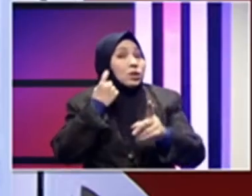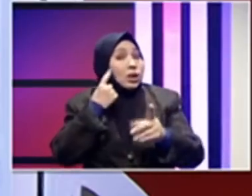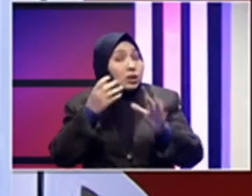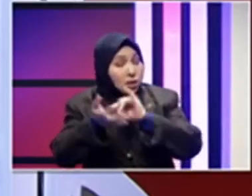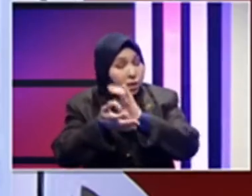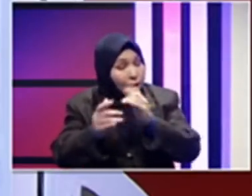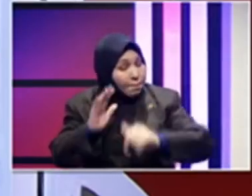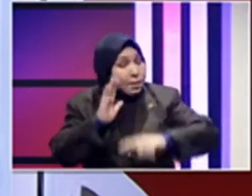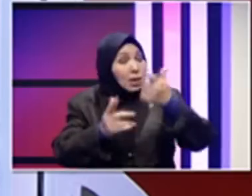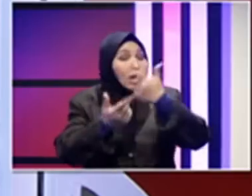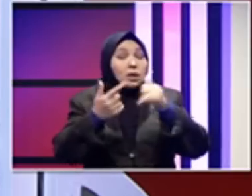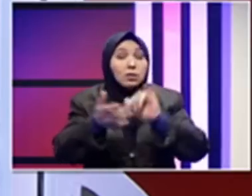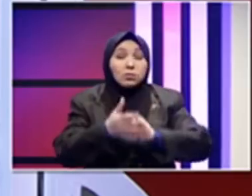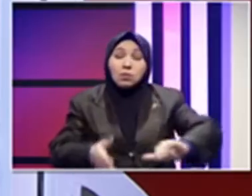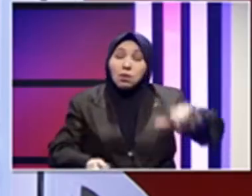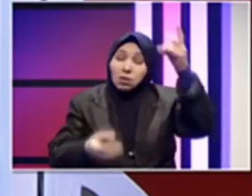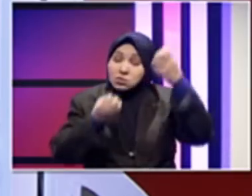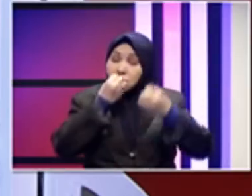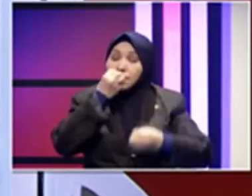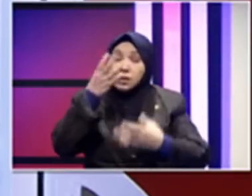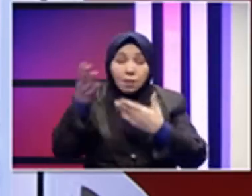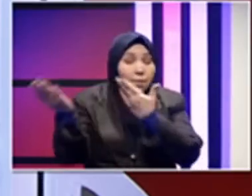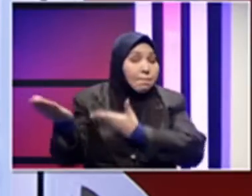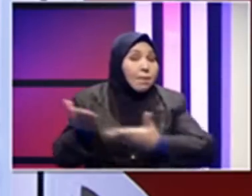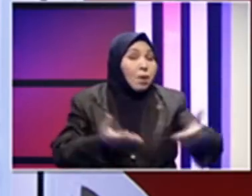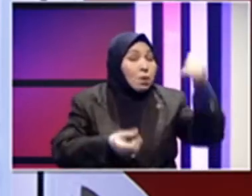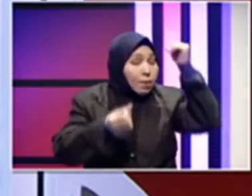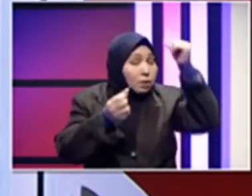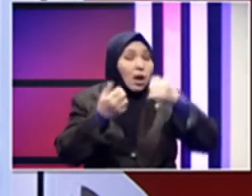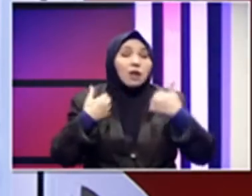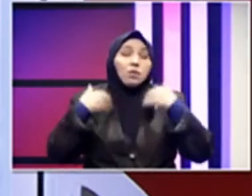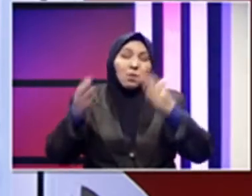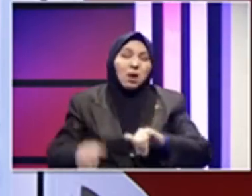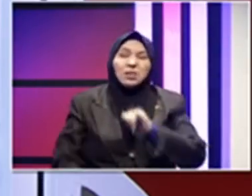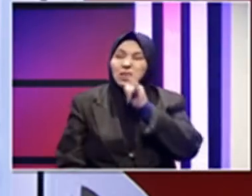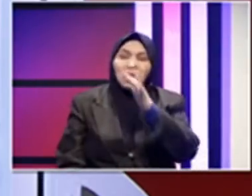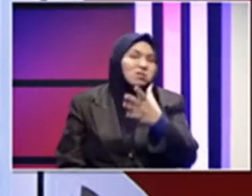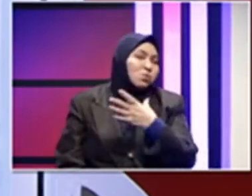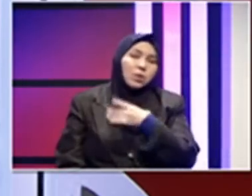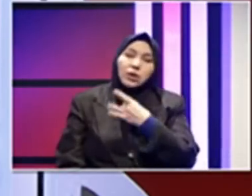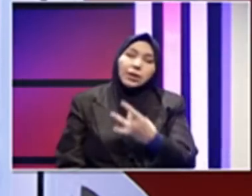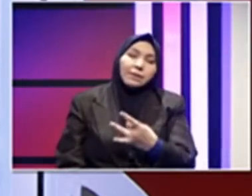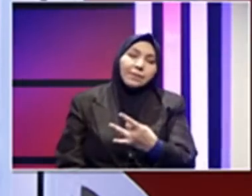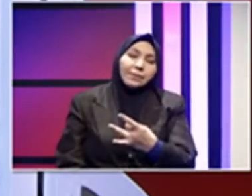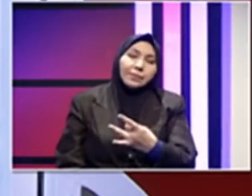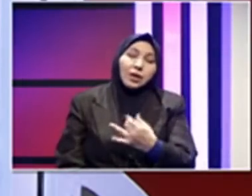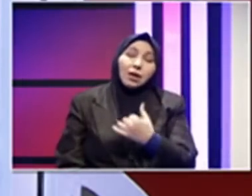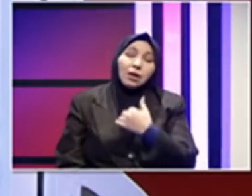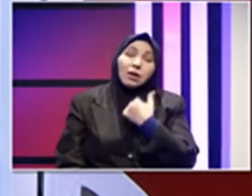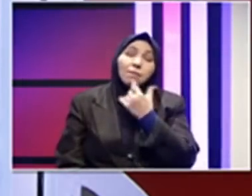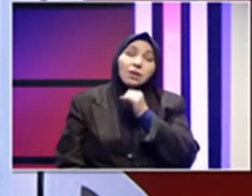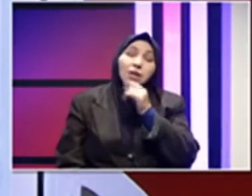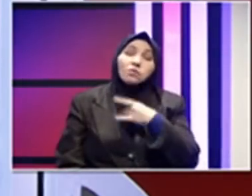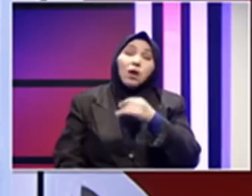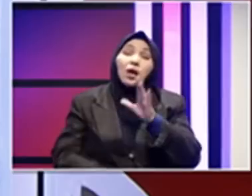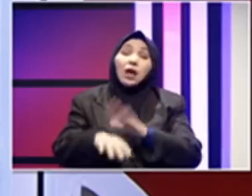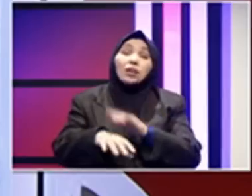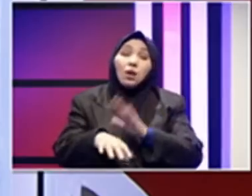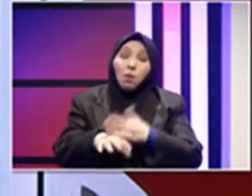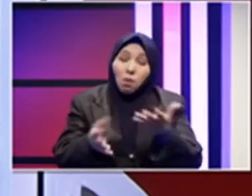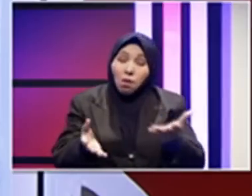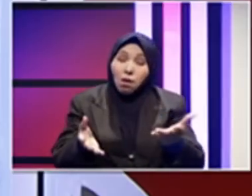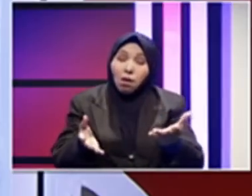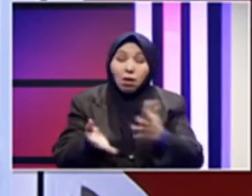daripada itu, Allah menyatakan bila dah Nabi membawa peringatan, ada orang tak suka, Ustaz. Tak suka, ya. Siapa suka kena tegur, kan? Jadi mereka